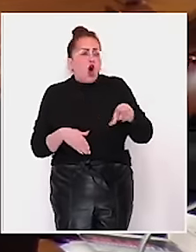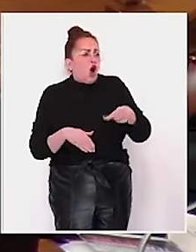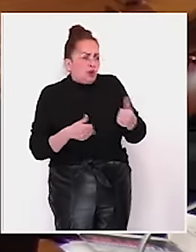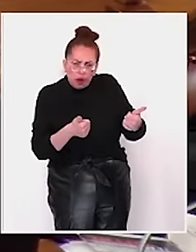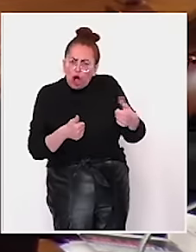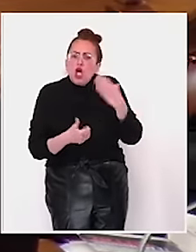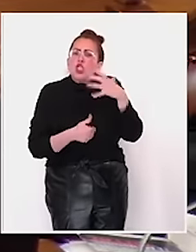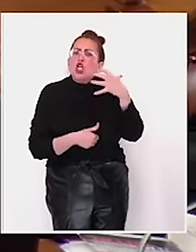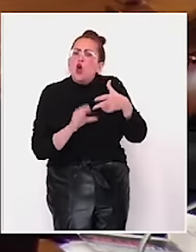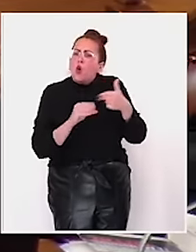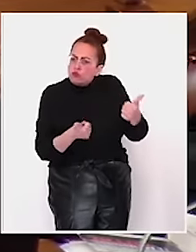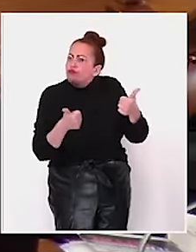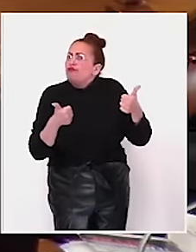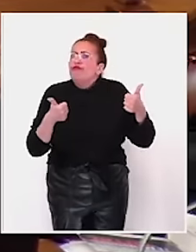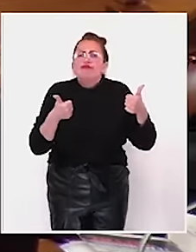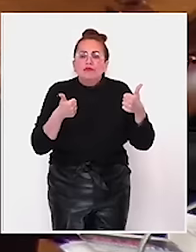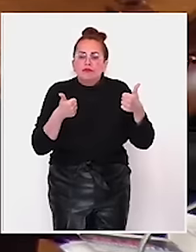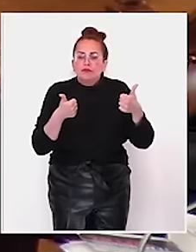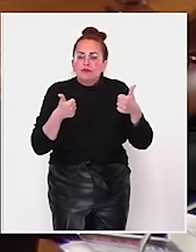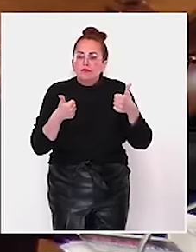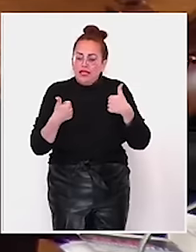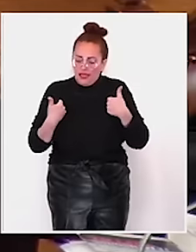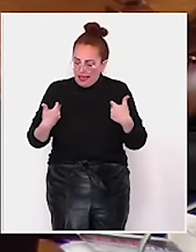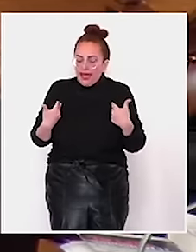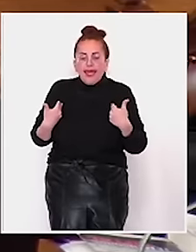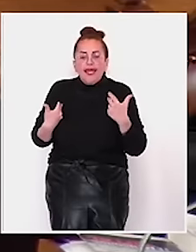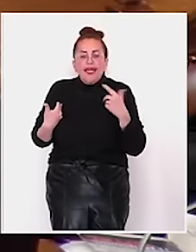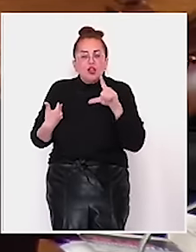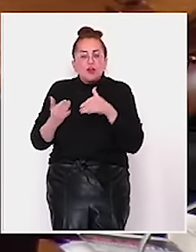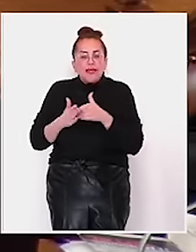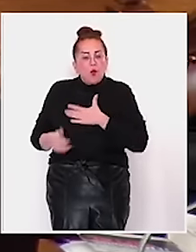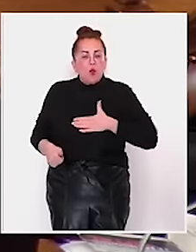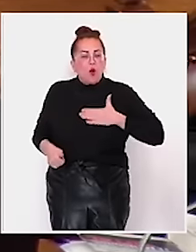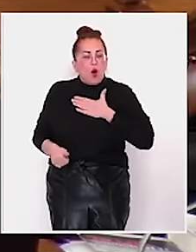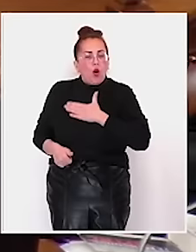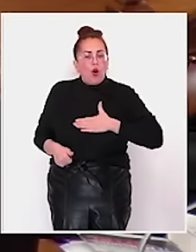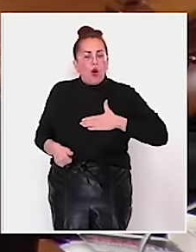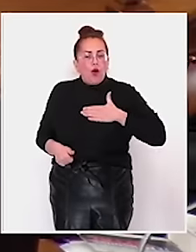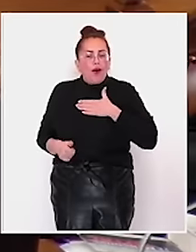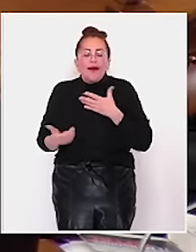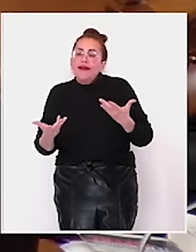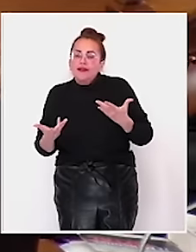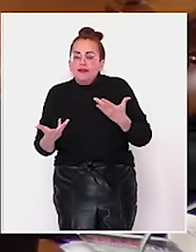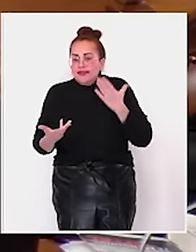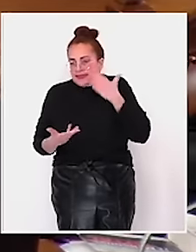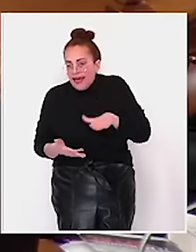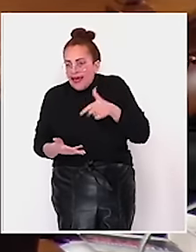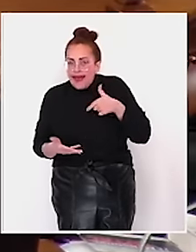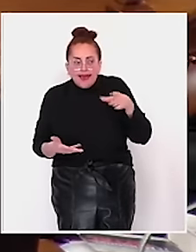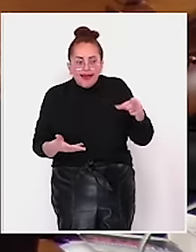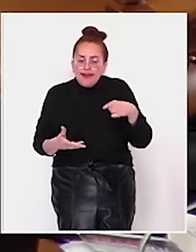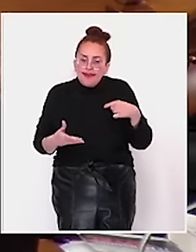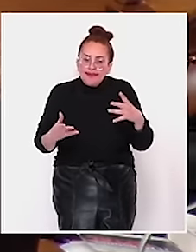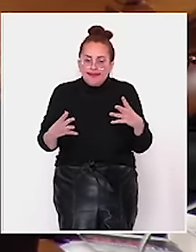qui ne va pas. On ne peut pas justifier le fait que des jeunes soient payés 500 euros, 600 euros à partir du moment où on sait que l'engagement